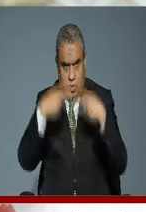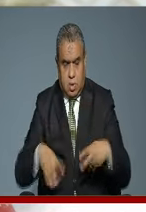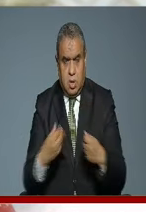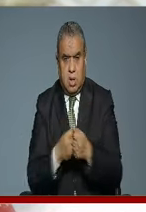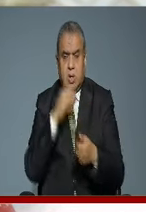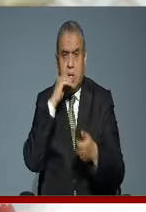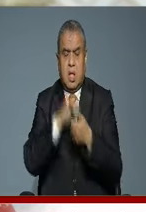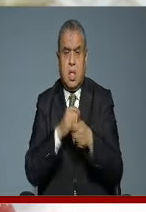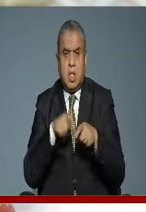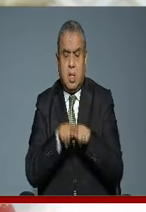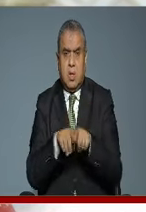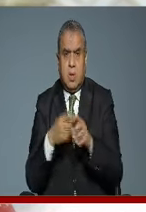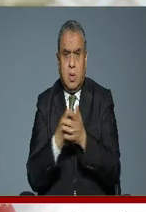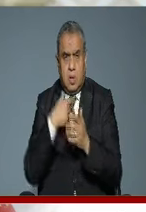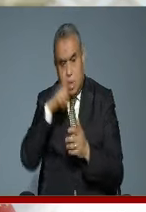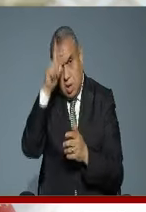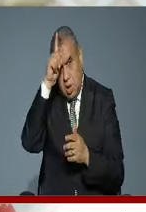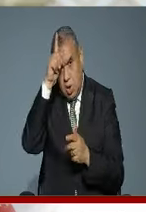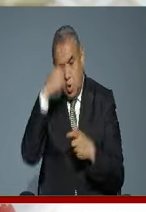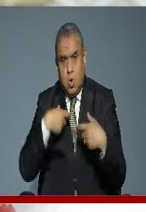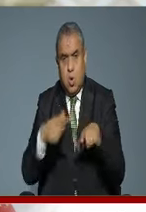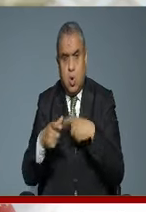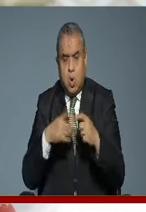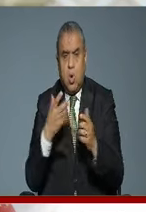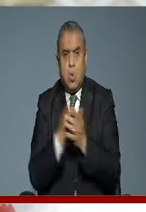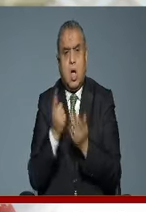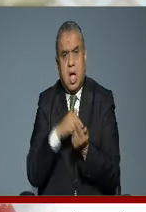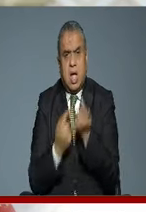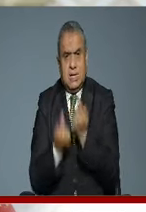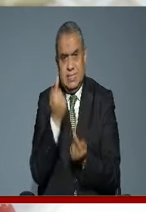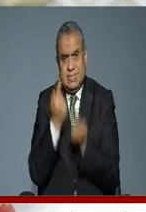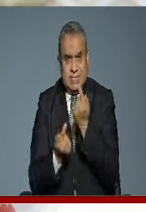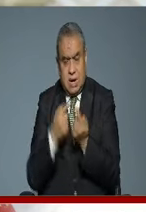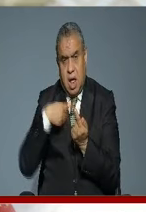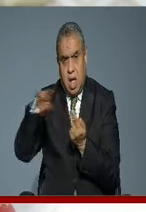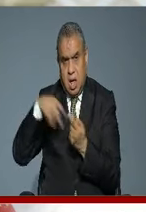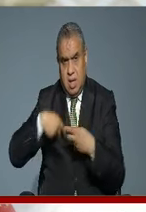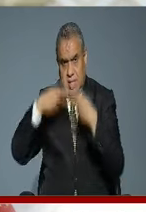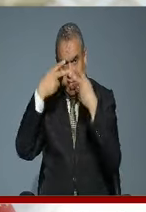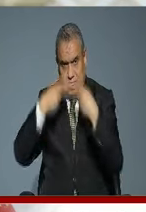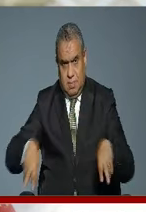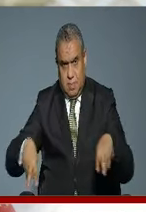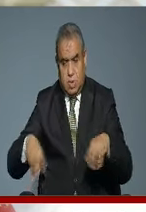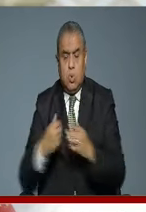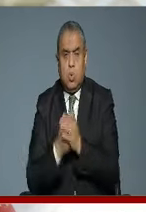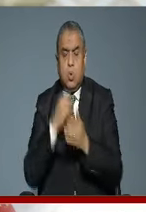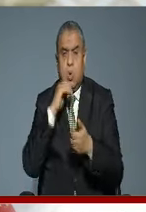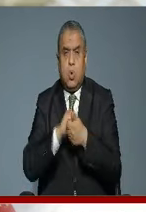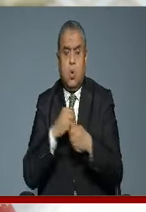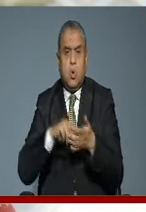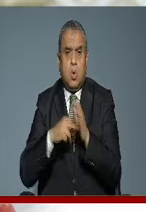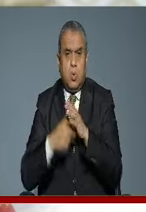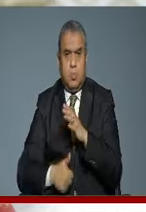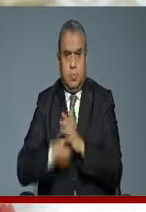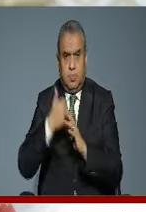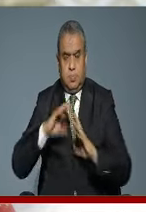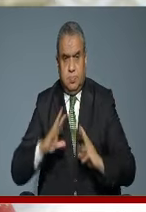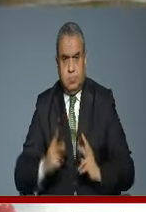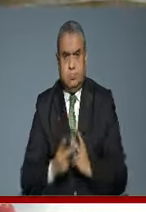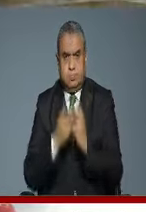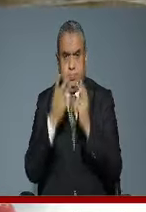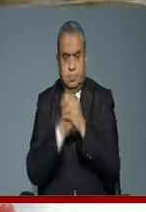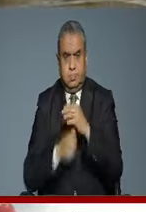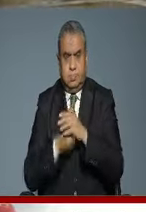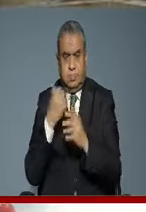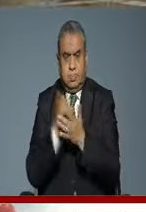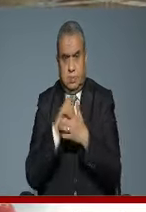اتفاقيات في ميدان العلوم والتكنولوجيا والزراعة التي سوف تساهم في تنمية قطاعات